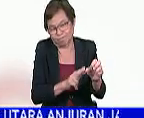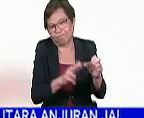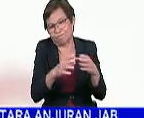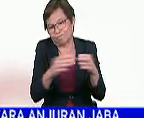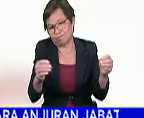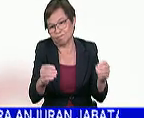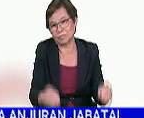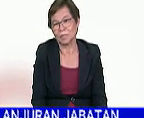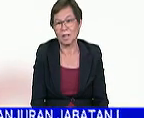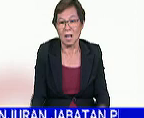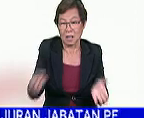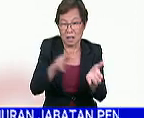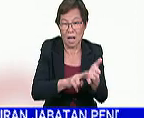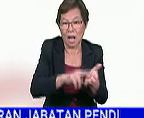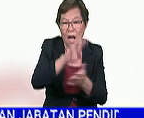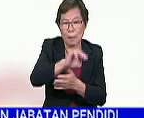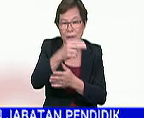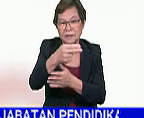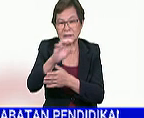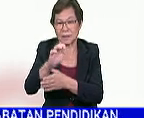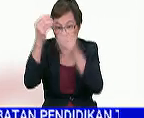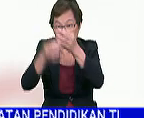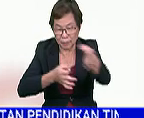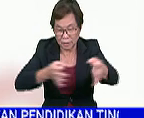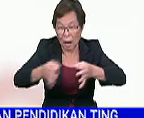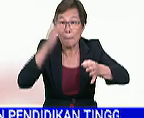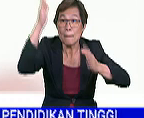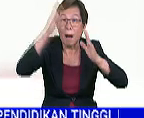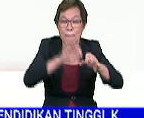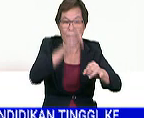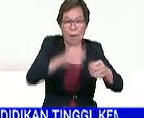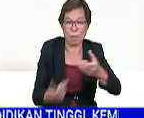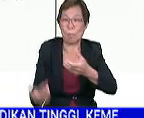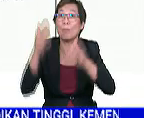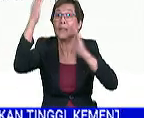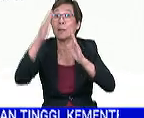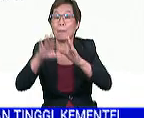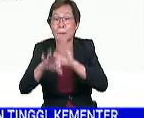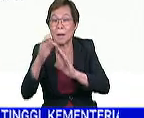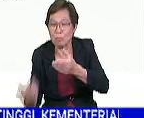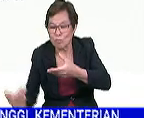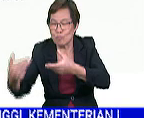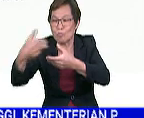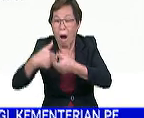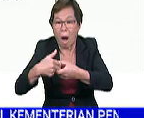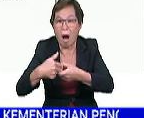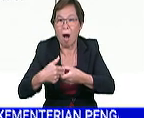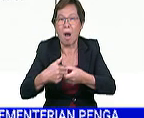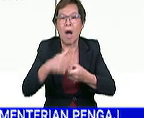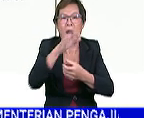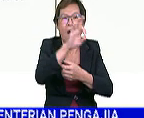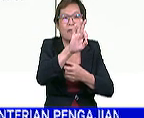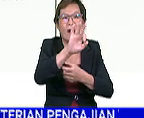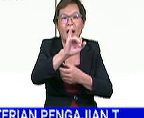diri dalam satu kenyataan mhc menjelaskan Malaysia dipilih mengisi slot tersebut oleh persekutuan hoki antarabangsa